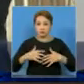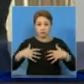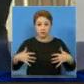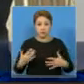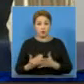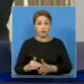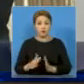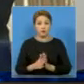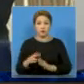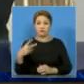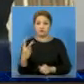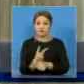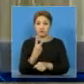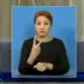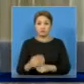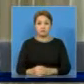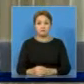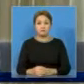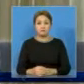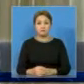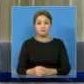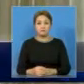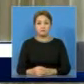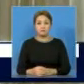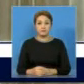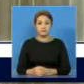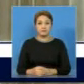животноводства, увеличились в два раза.